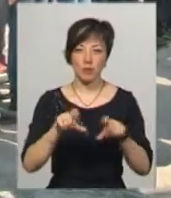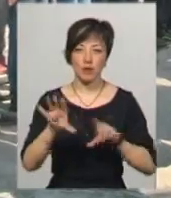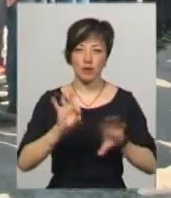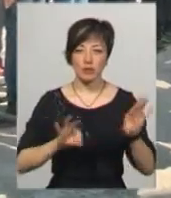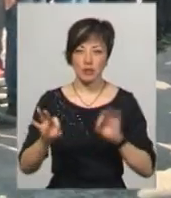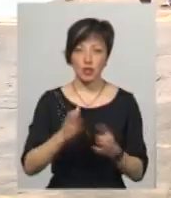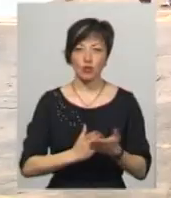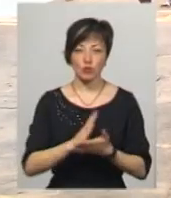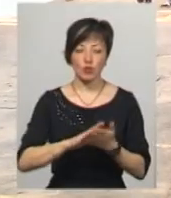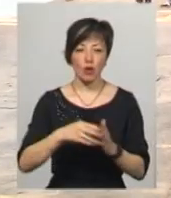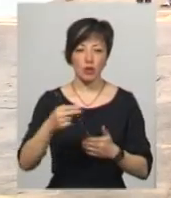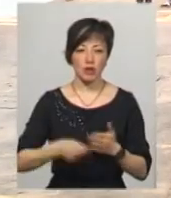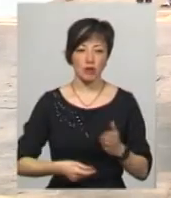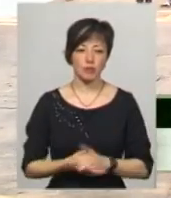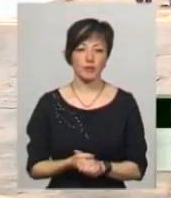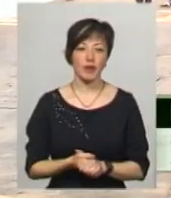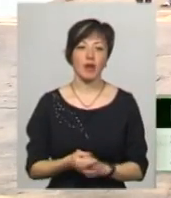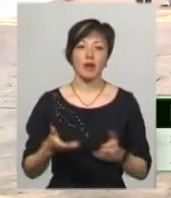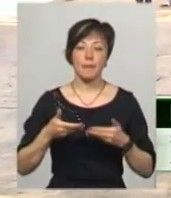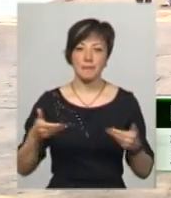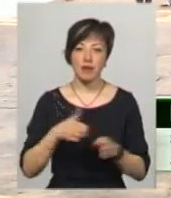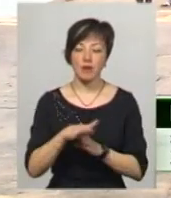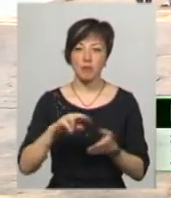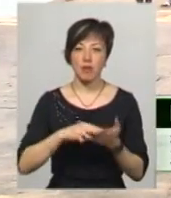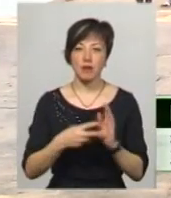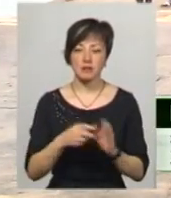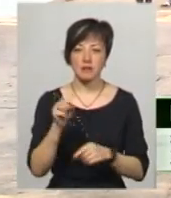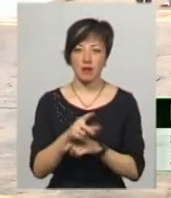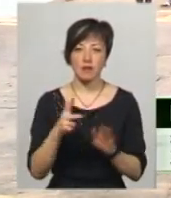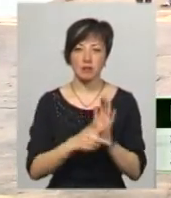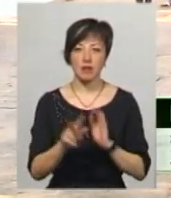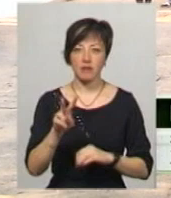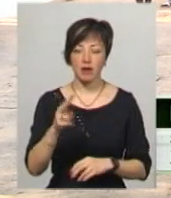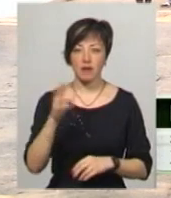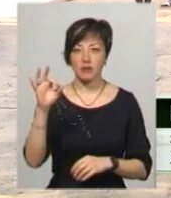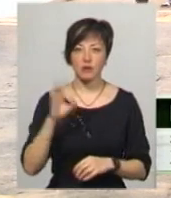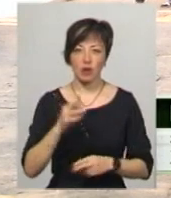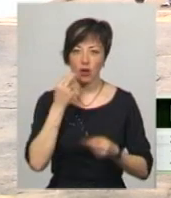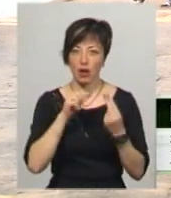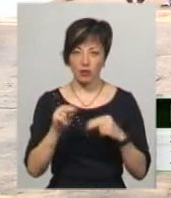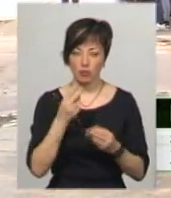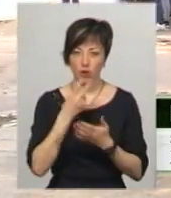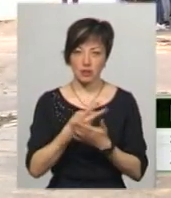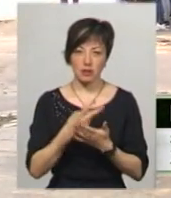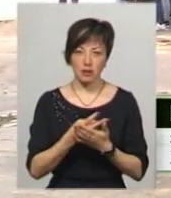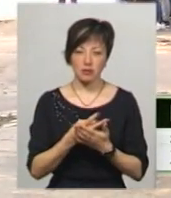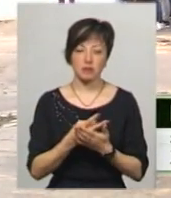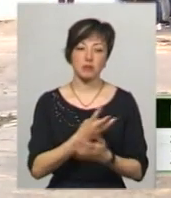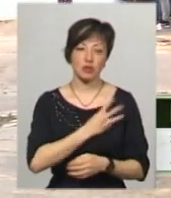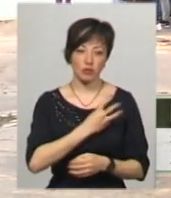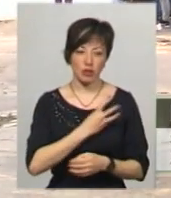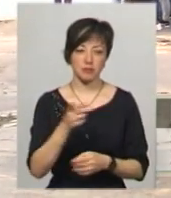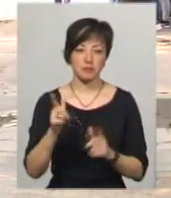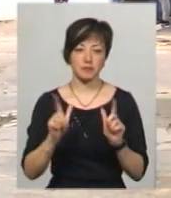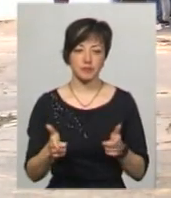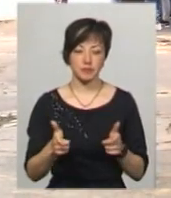за контрактом. Ми виконали планове завдання на 82%. Це кращі показники у Збройних силах України. З охотою вони